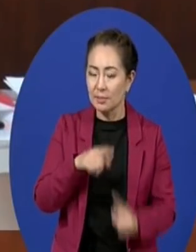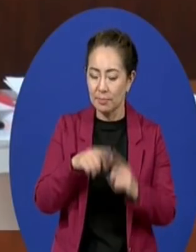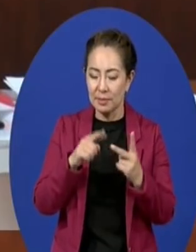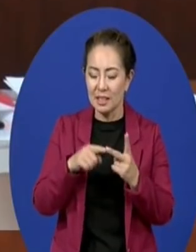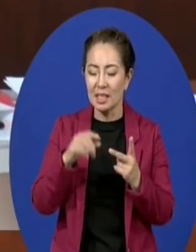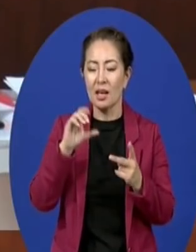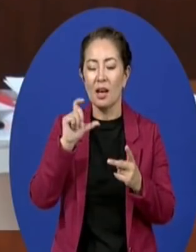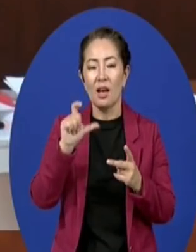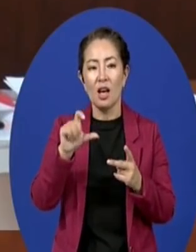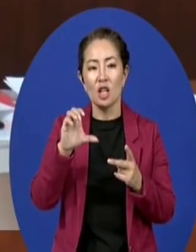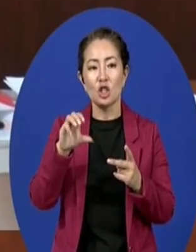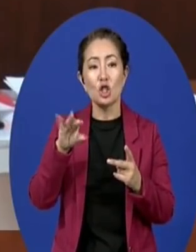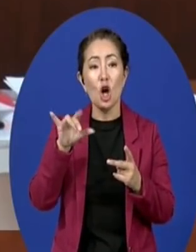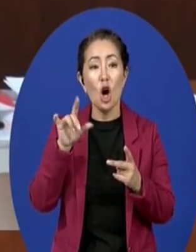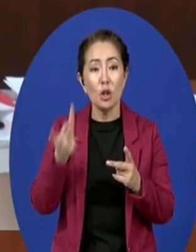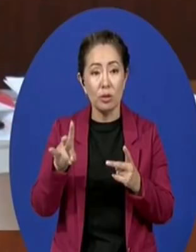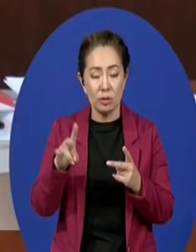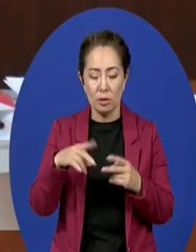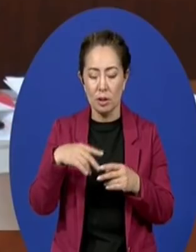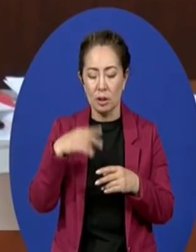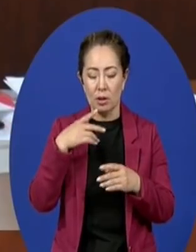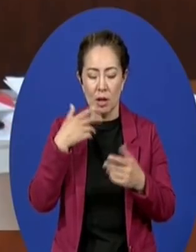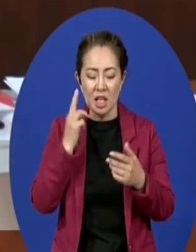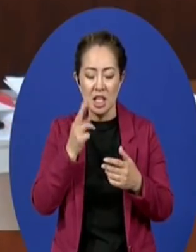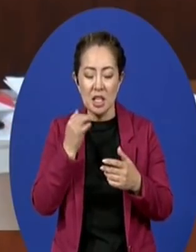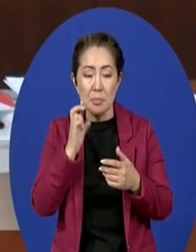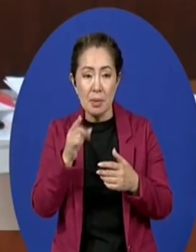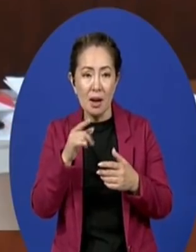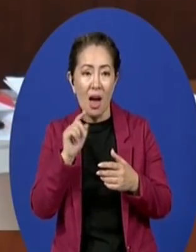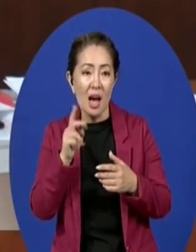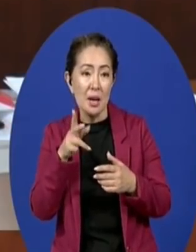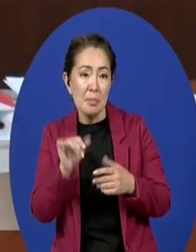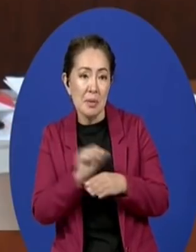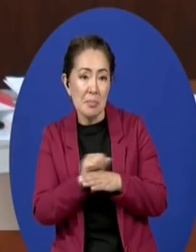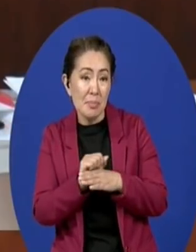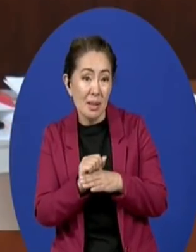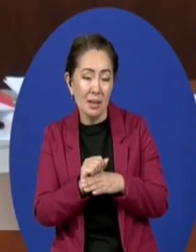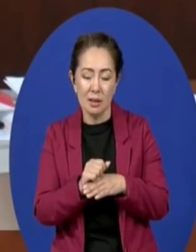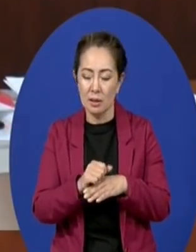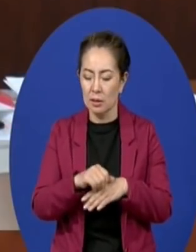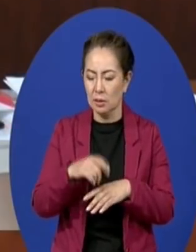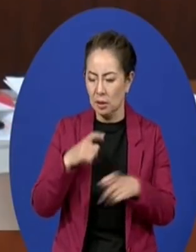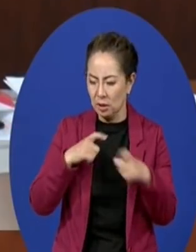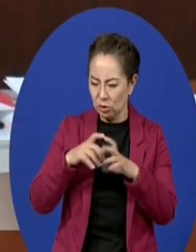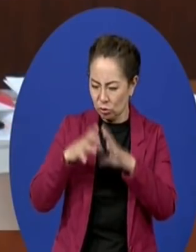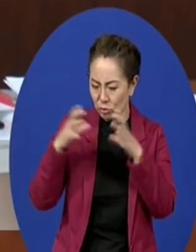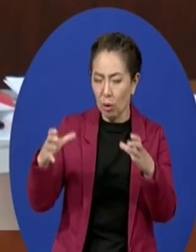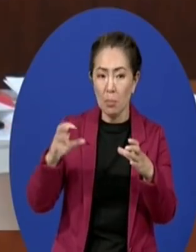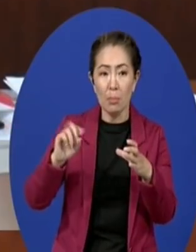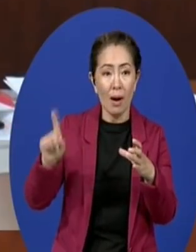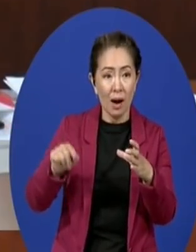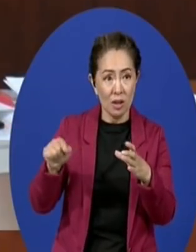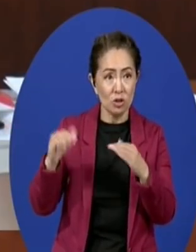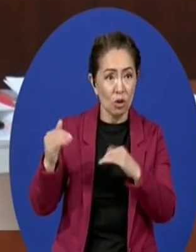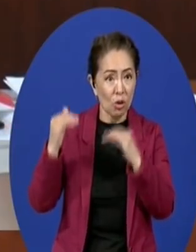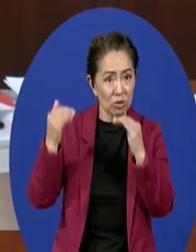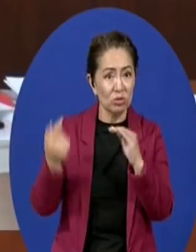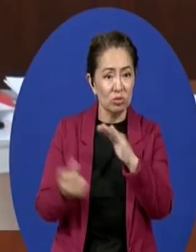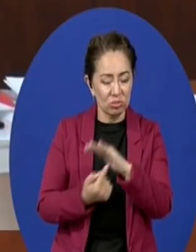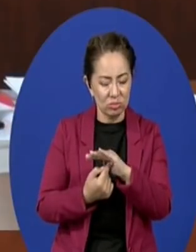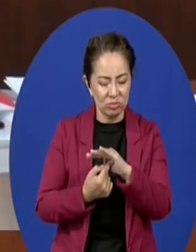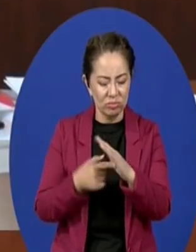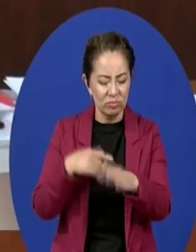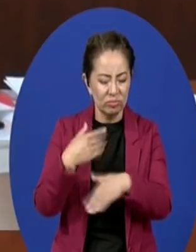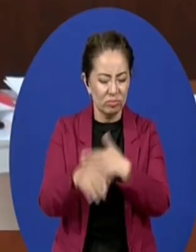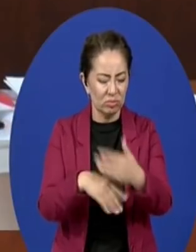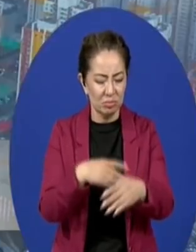дээр тулгуурласан энэ кибер арим, үүн дээр тулгуурласан болсон шинэ бодлого, сургалт бэлтгэл энэ нь өөрөө эдийн засгийн том бааз сур, хөгжлийн нэг том түвшин